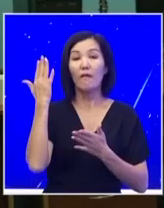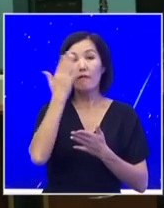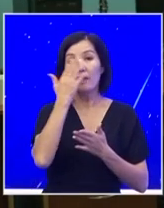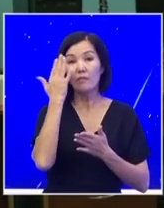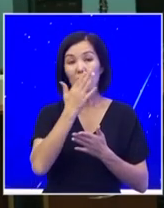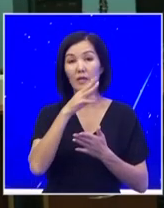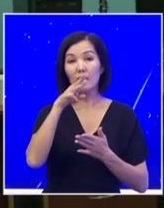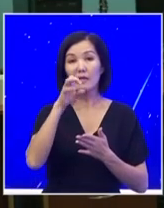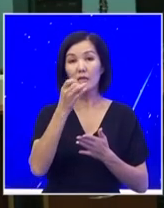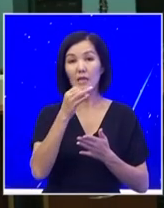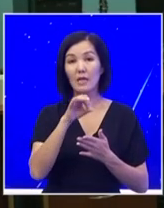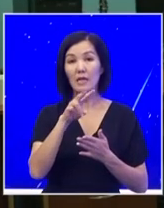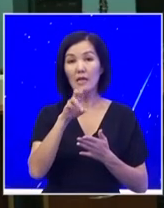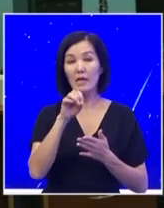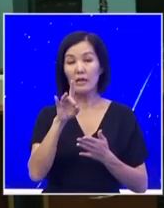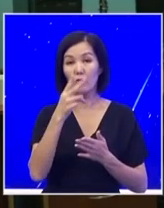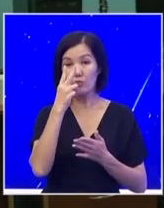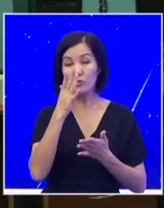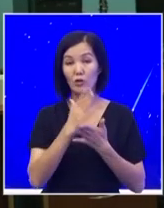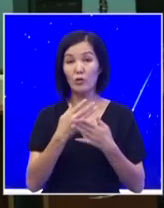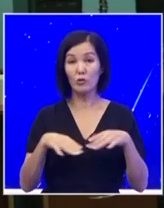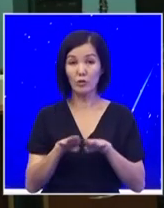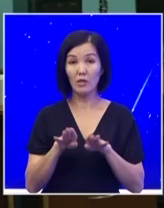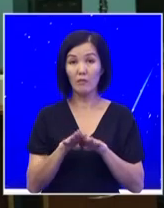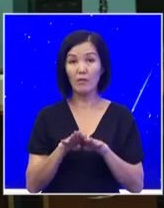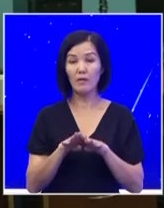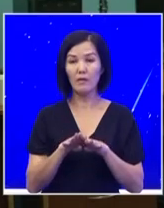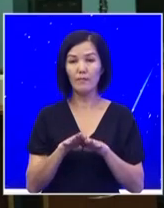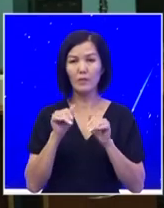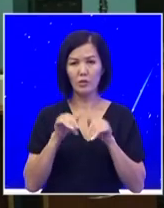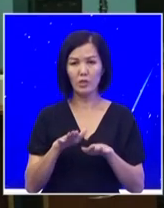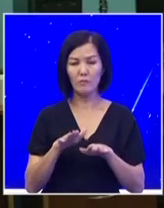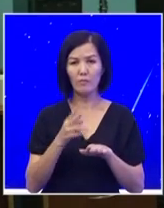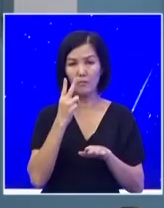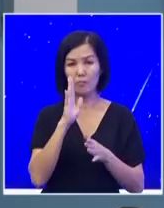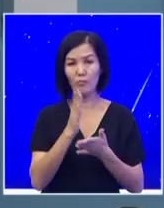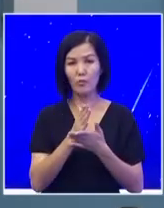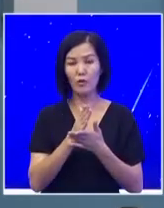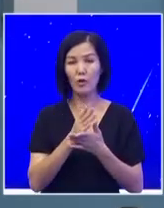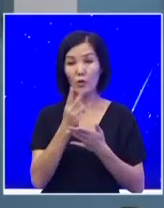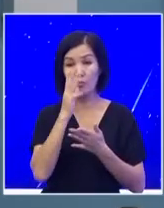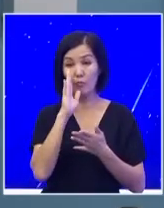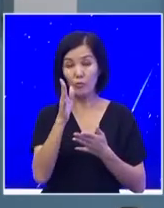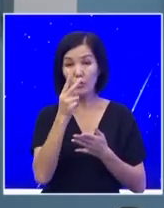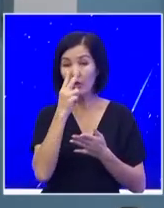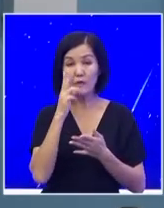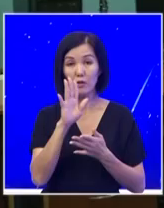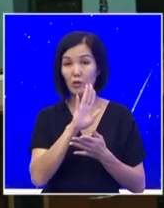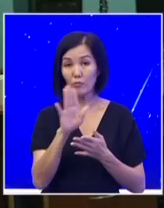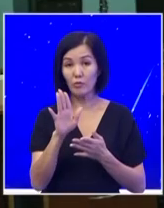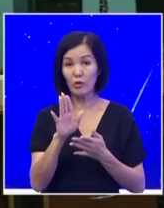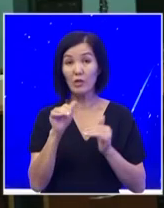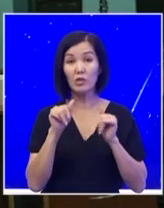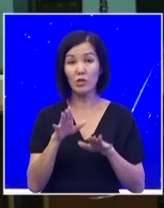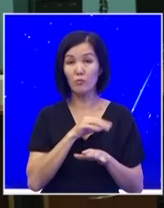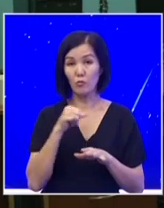алдымен трейлерін көрсетіп алады ғой, қысқаша айт. Сол кезде көрермен шешім қабылдайды. Мына фильмді көрем бе, көрмеймін бе деп. Біз осы Абайдың Абай